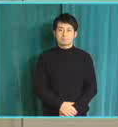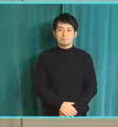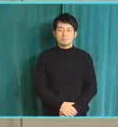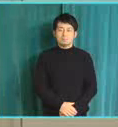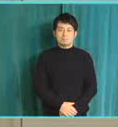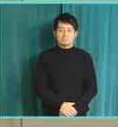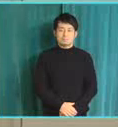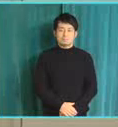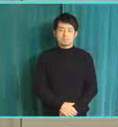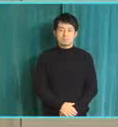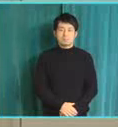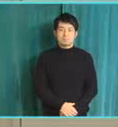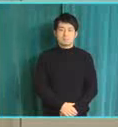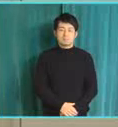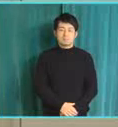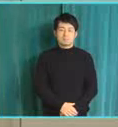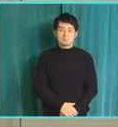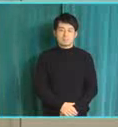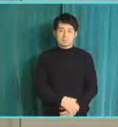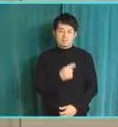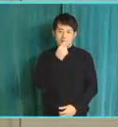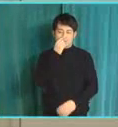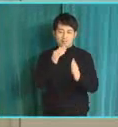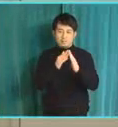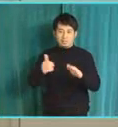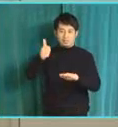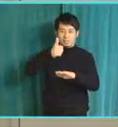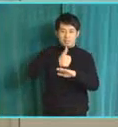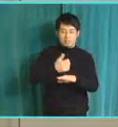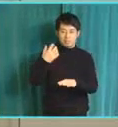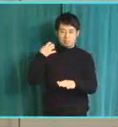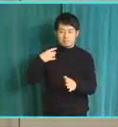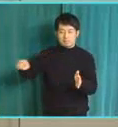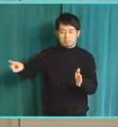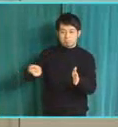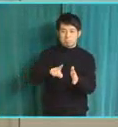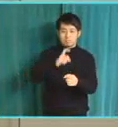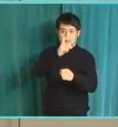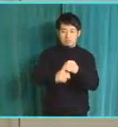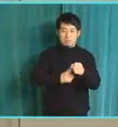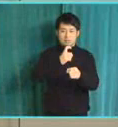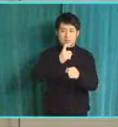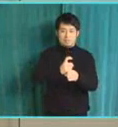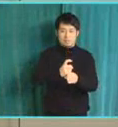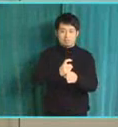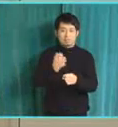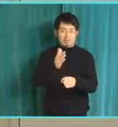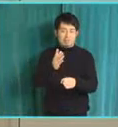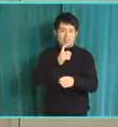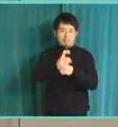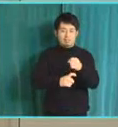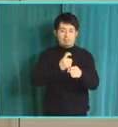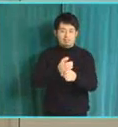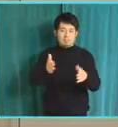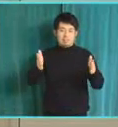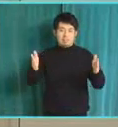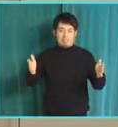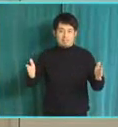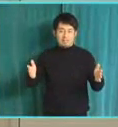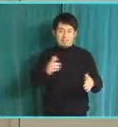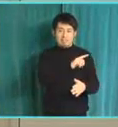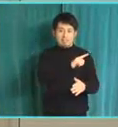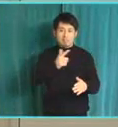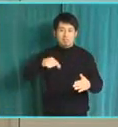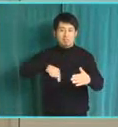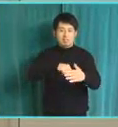はい、私が担当するようになってから、もう10年ぐらい経つんですけども、10年間の中でいろいろ変わった